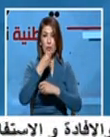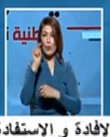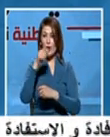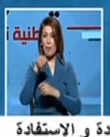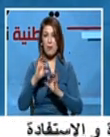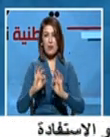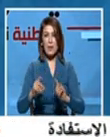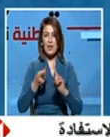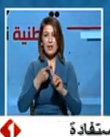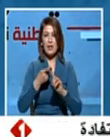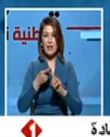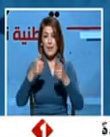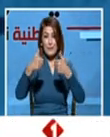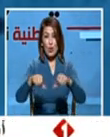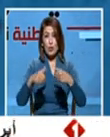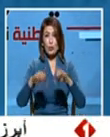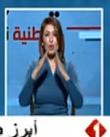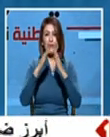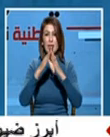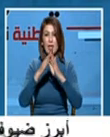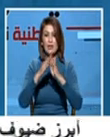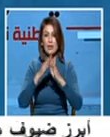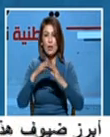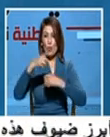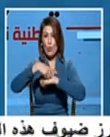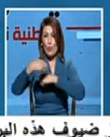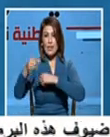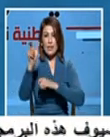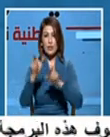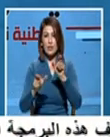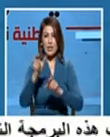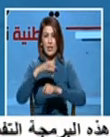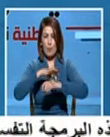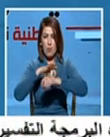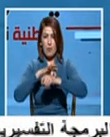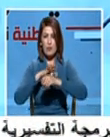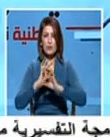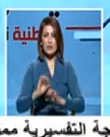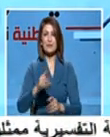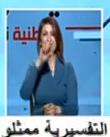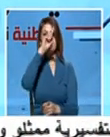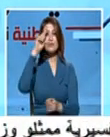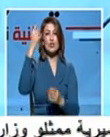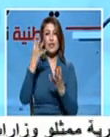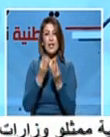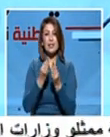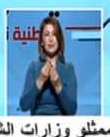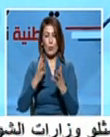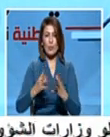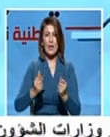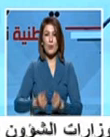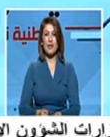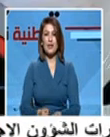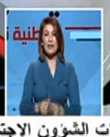باحترام الحجر الصحي، المريض لازم توصل له دواه ولا الخدمه الصحيه وين هو موجود. اكيد ان شاء الله هذا يزم... اخر زاد يعطيها